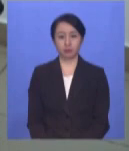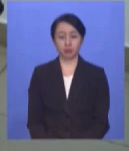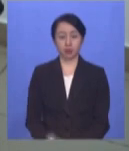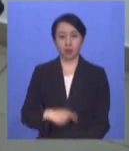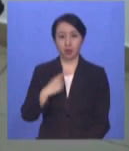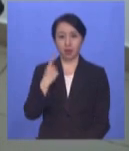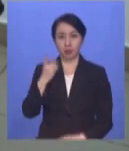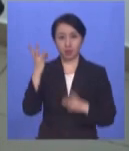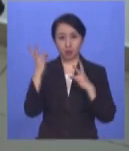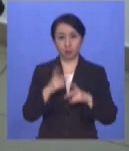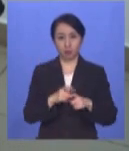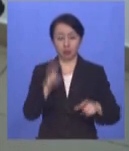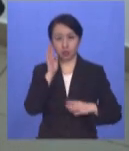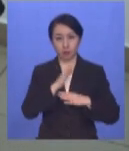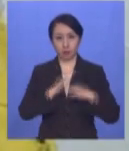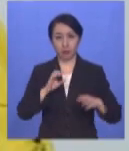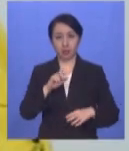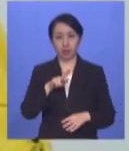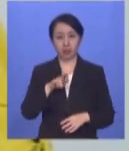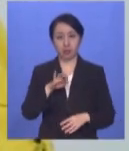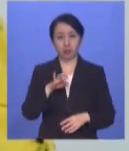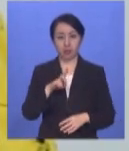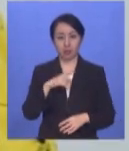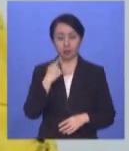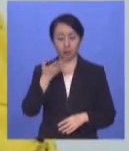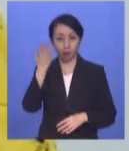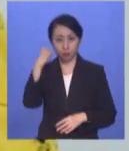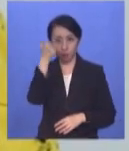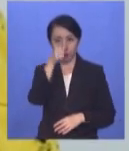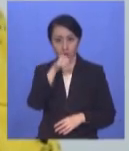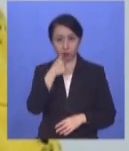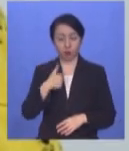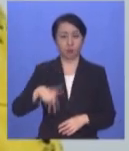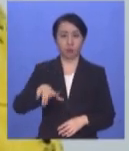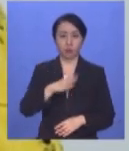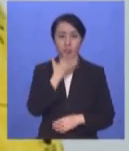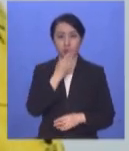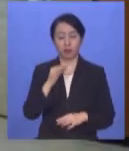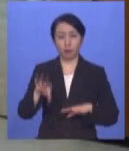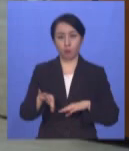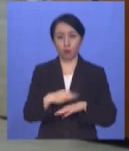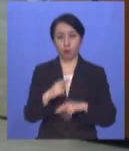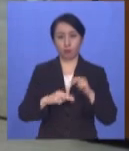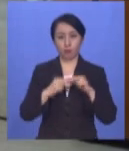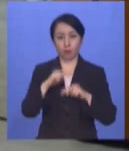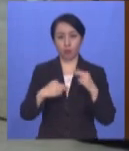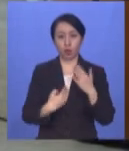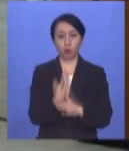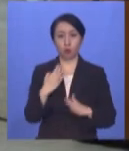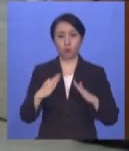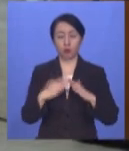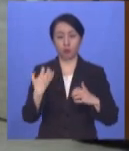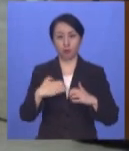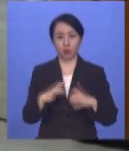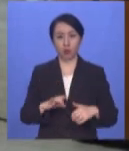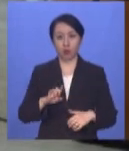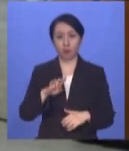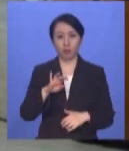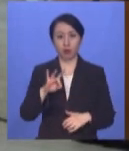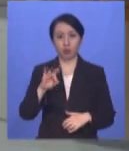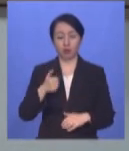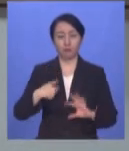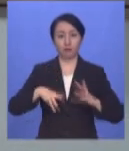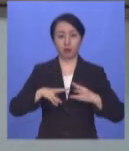Одна из пострадавших от паводка – Елена Косякина. В прошлом году она вместе со своим мужем построили новый дом в микрорайоне под гора.